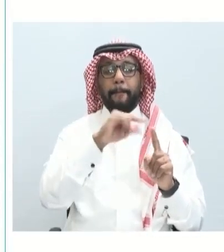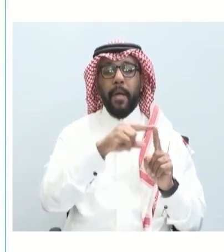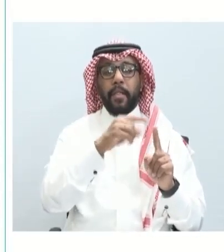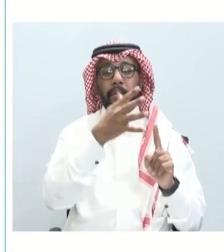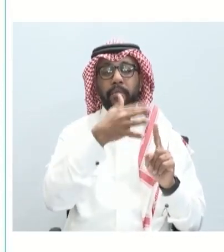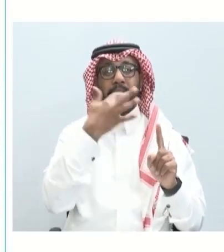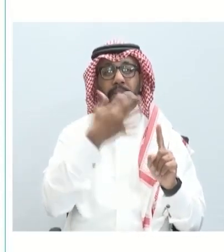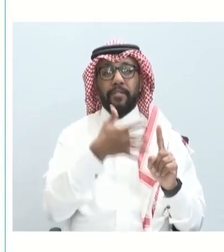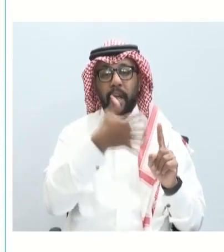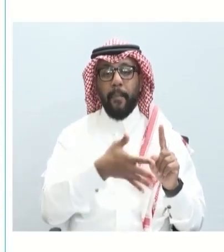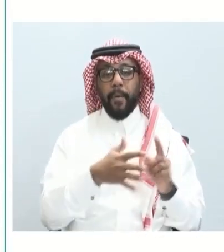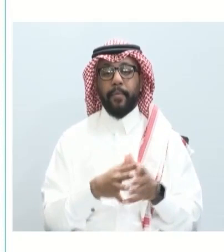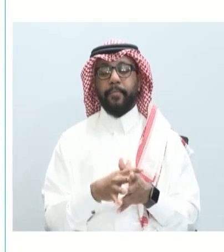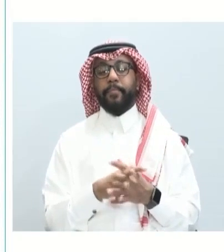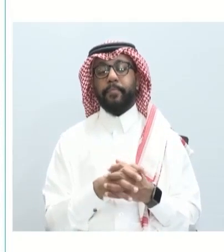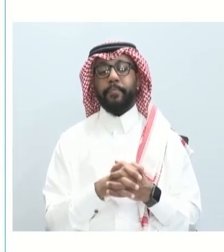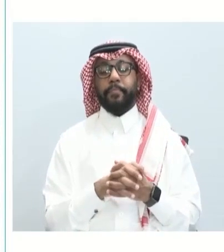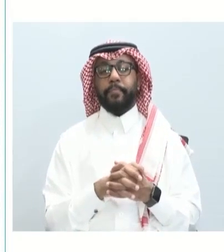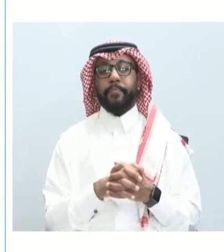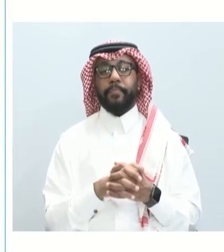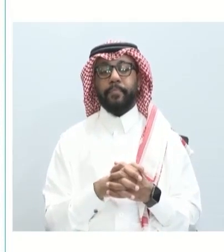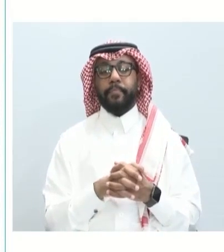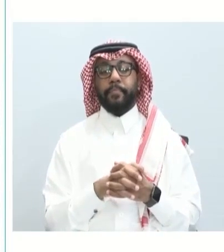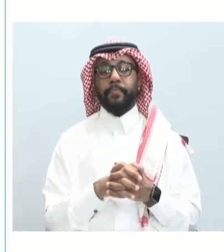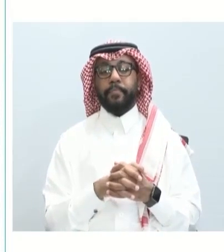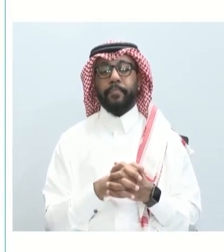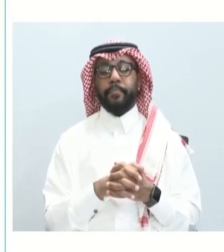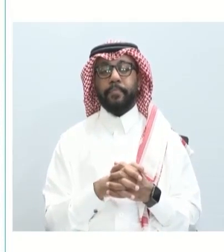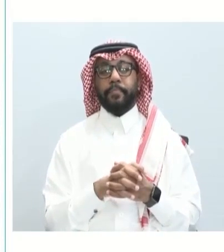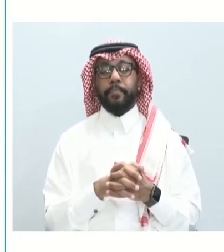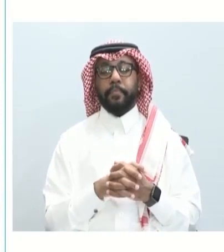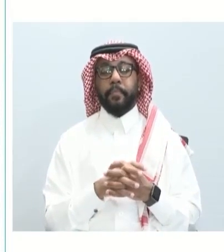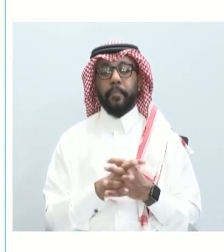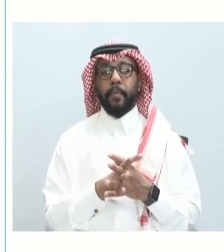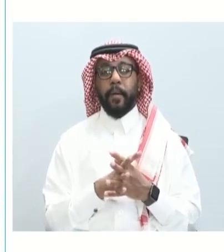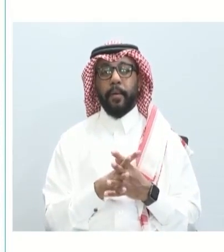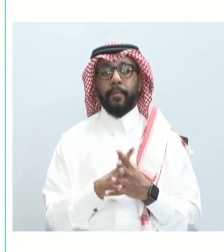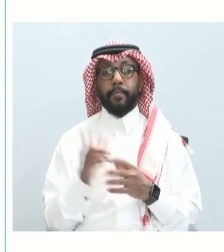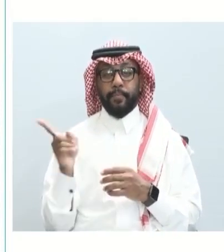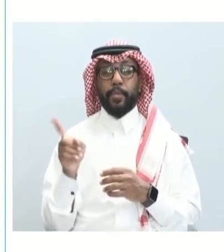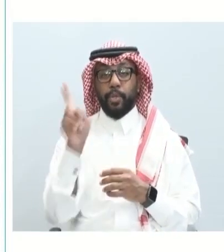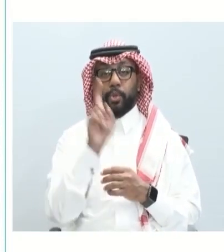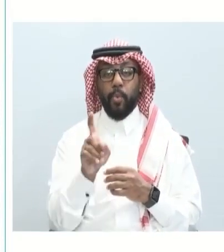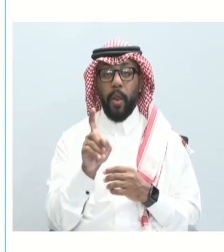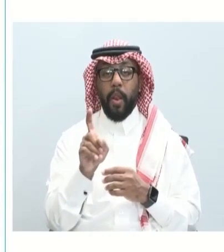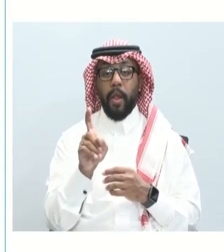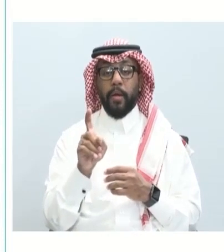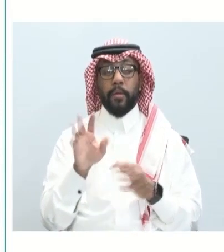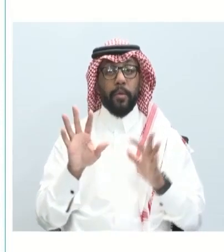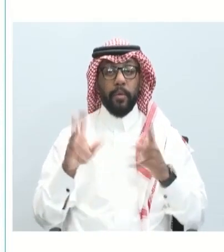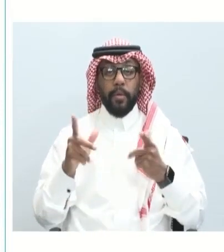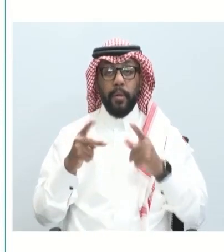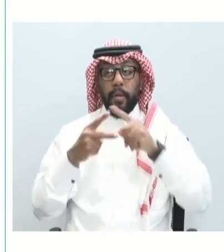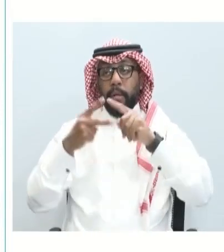علي اكبر سنا من محمد الان ناتي الاسئله او السؤال اذا كانت القضيه